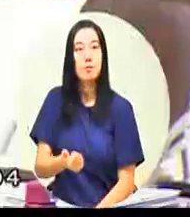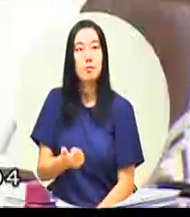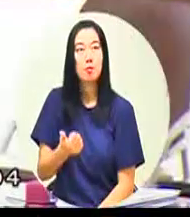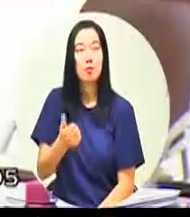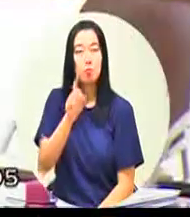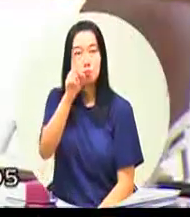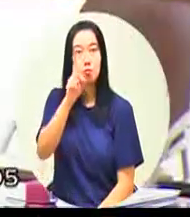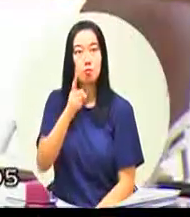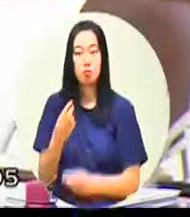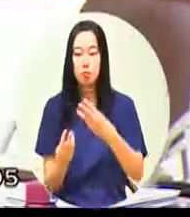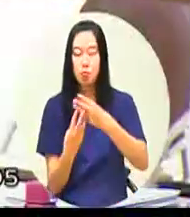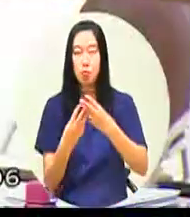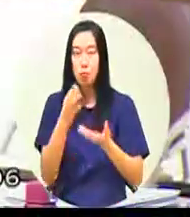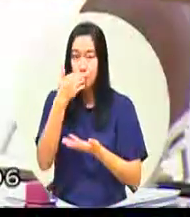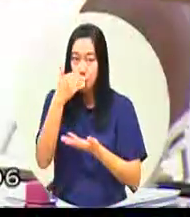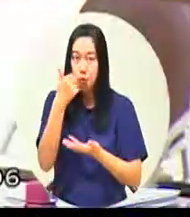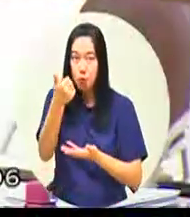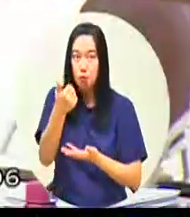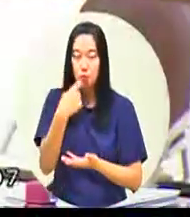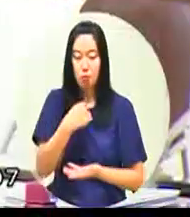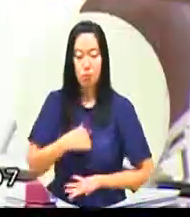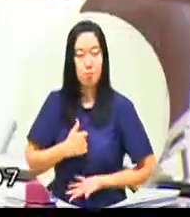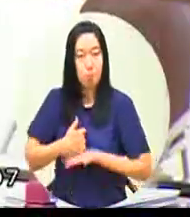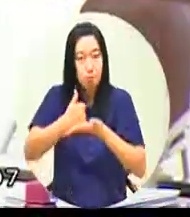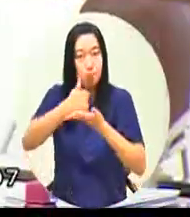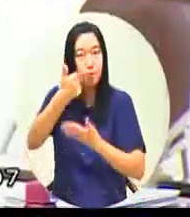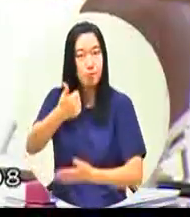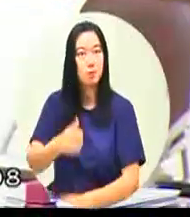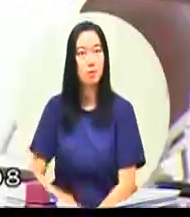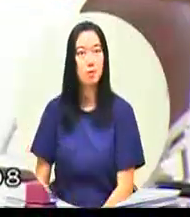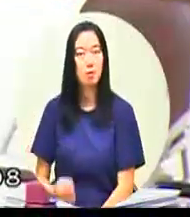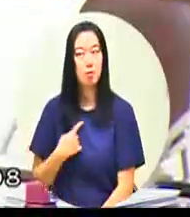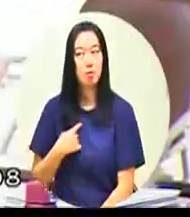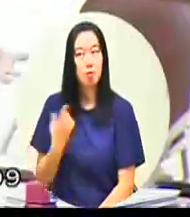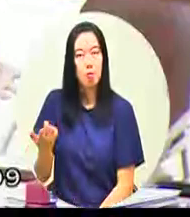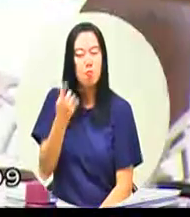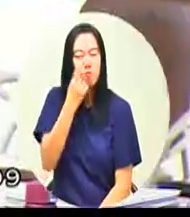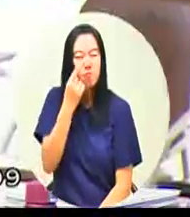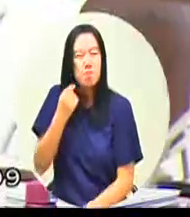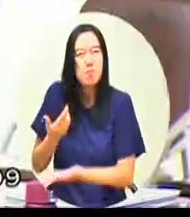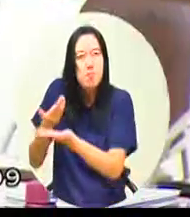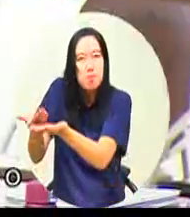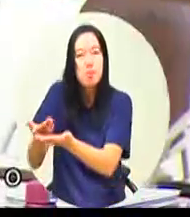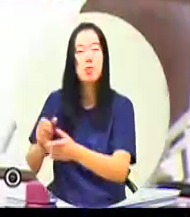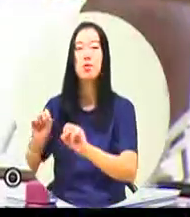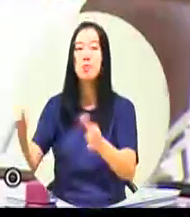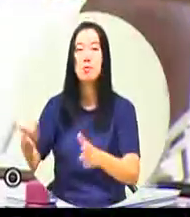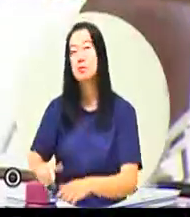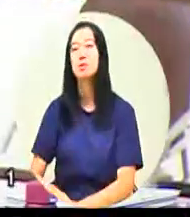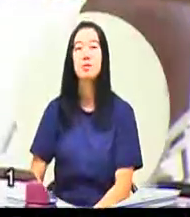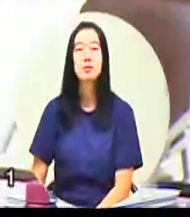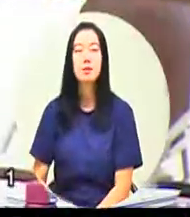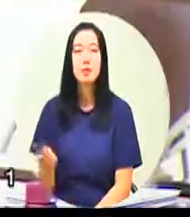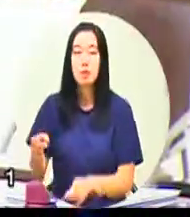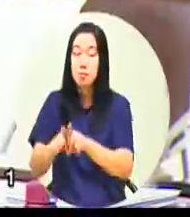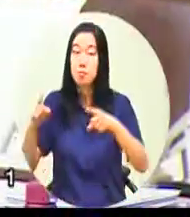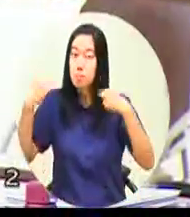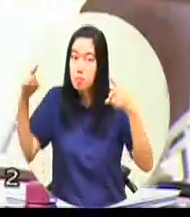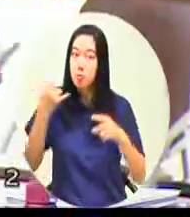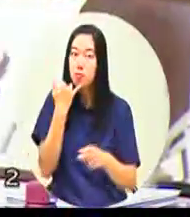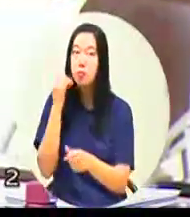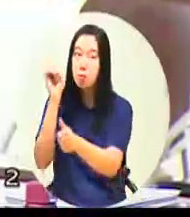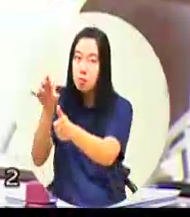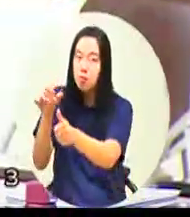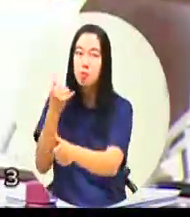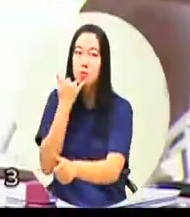的寿司，是一个有尊严的呢。不是，我们不是在施舍，我们就让他这样子的，平常他们就可以，哦，